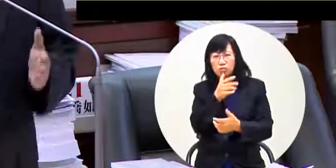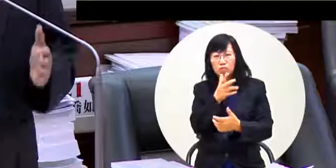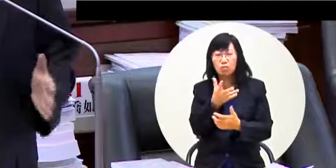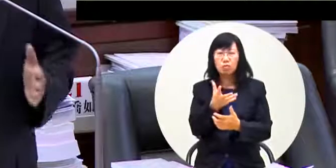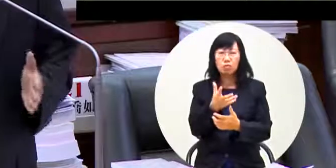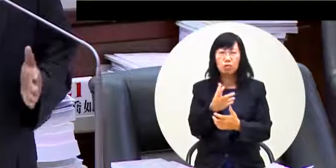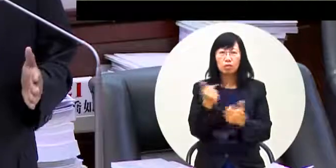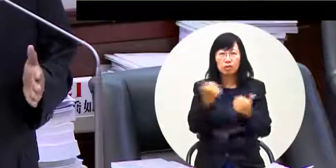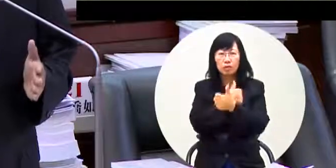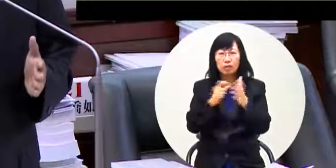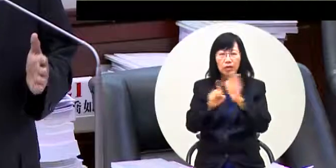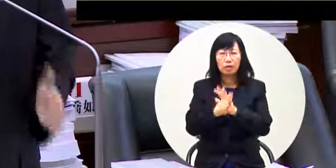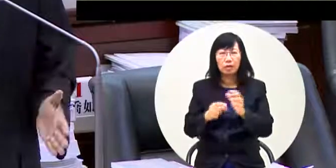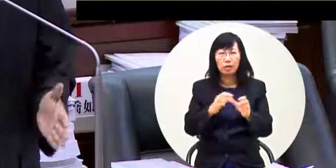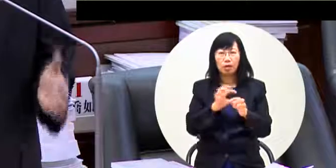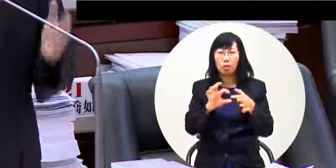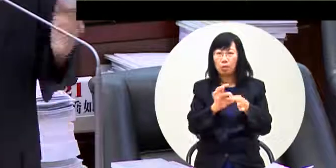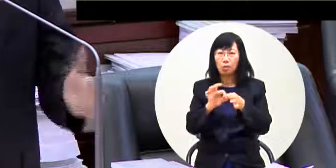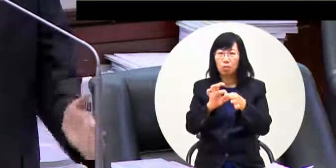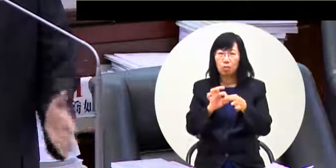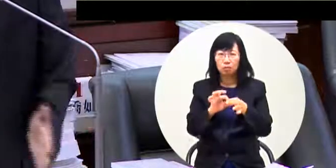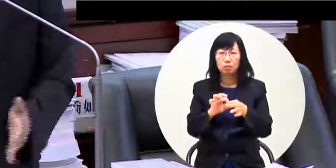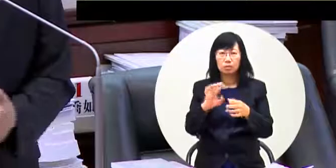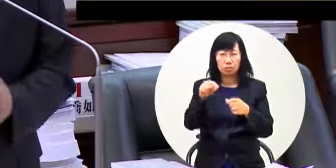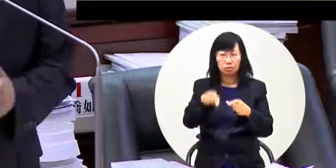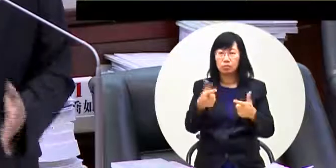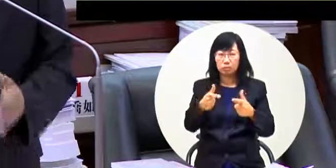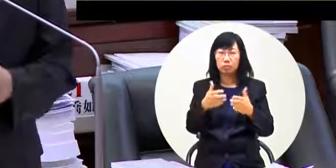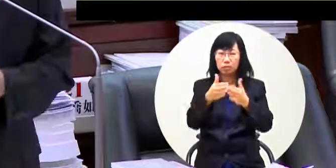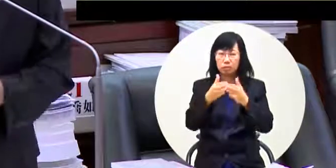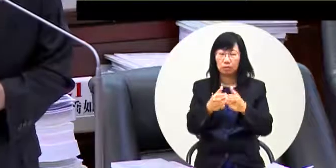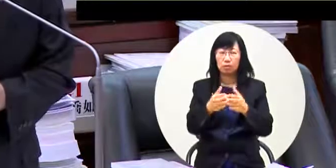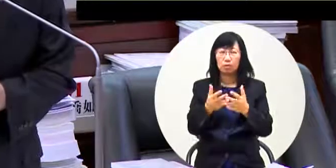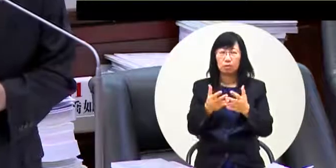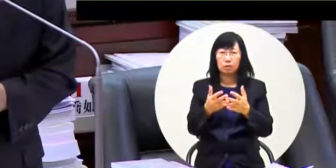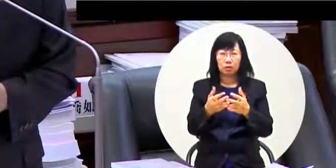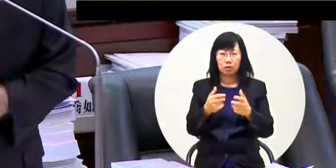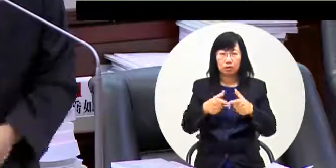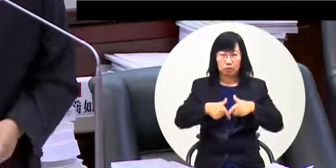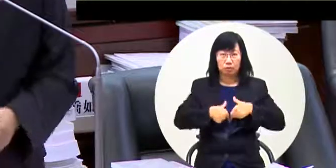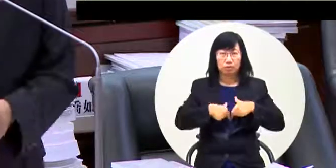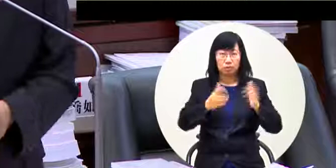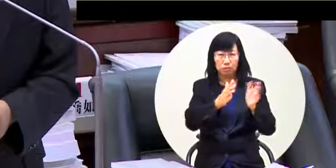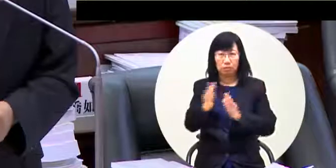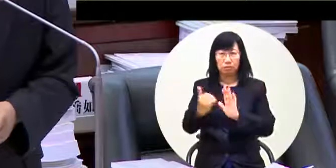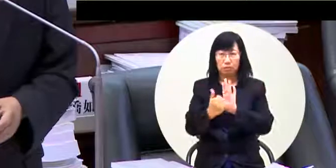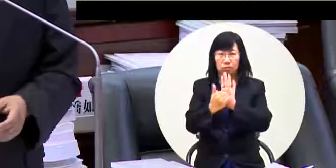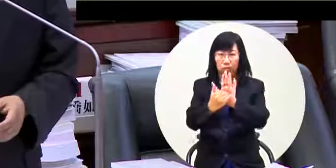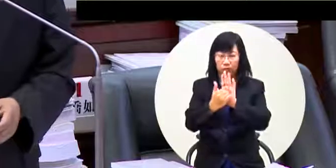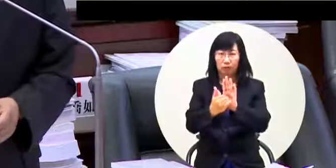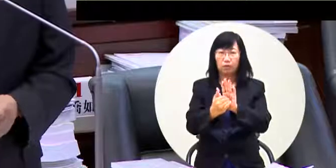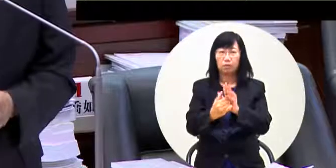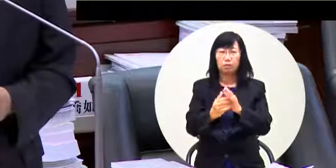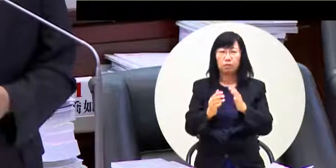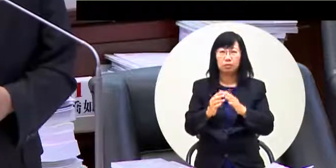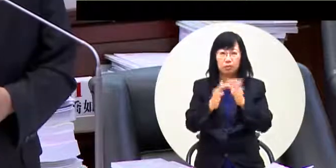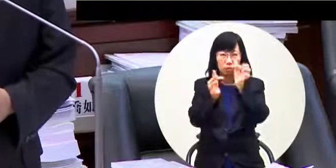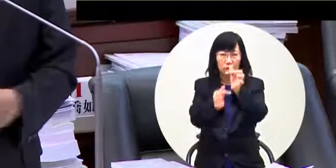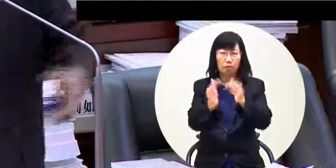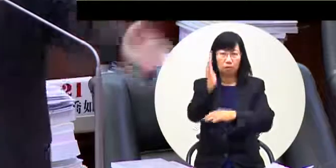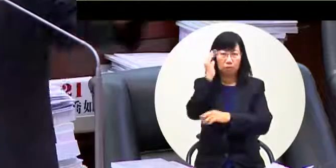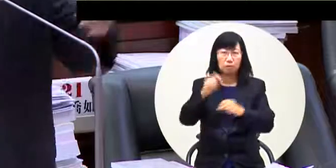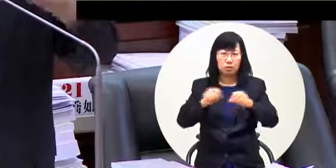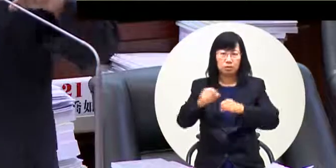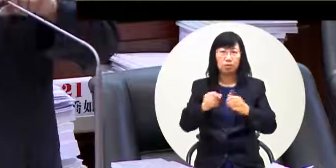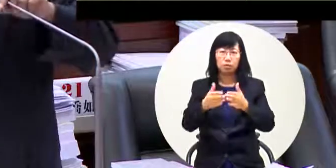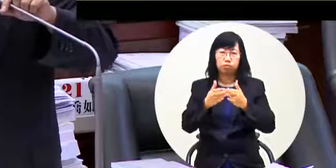面性的心卫中心和心理防治的一个整体的政策。是不是这一点我们是不是在完整的健康城市